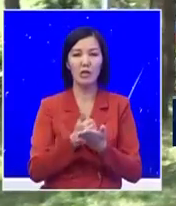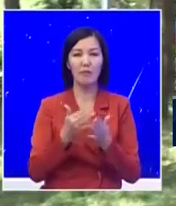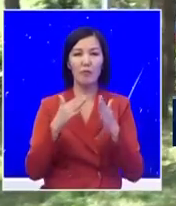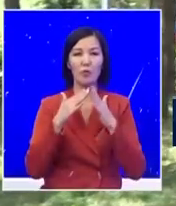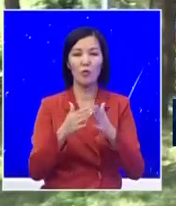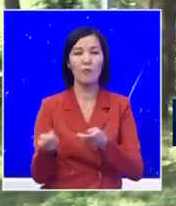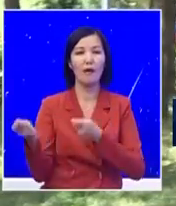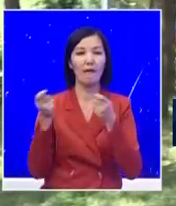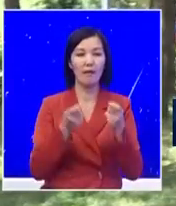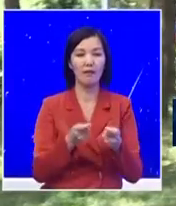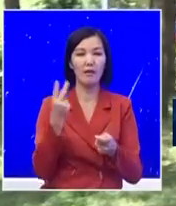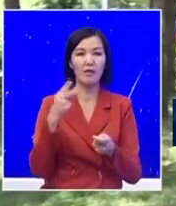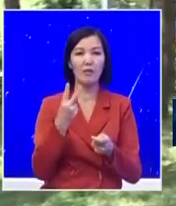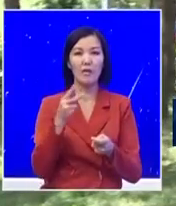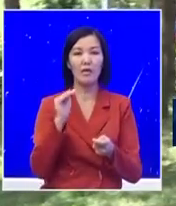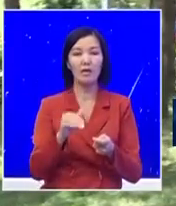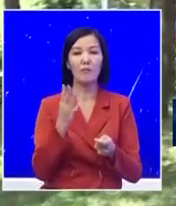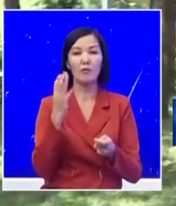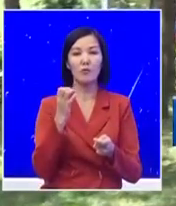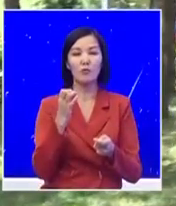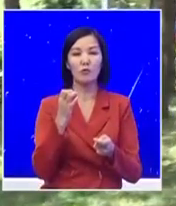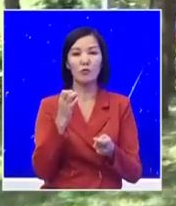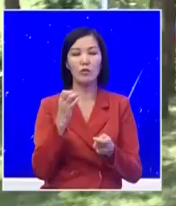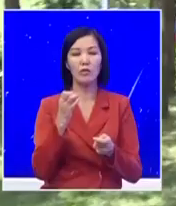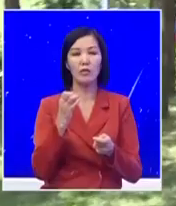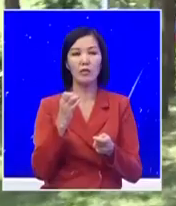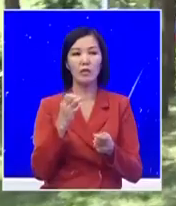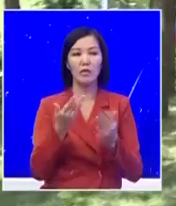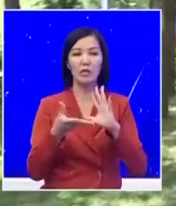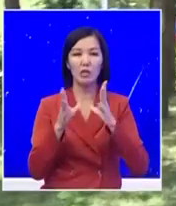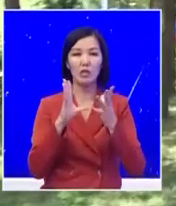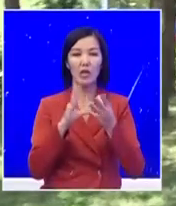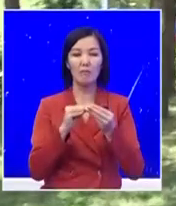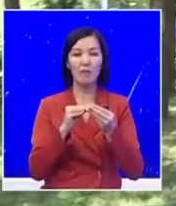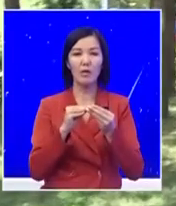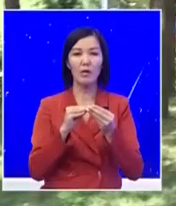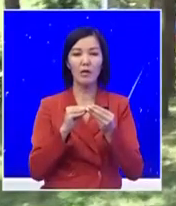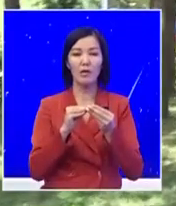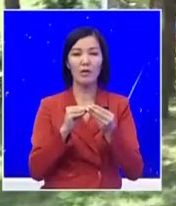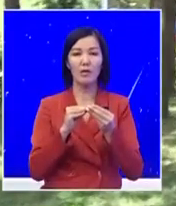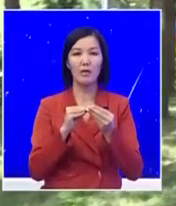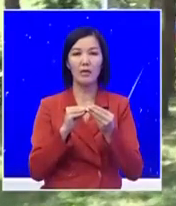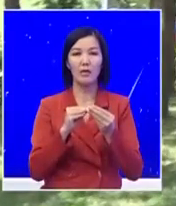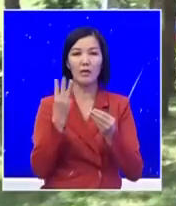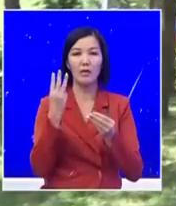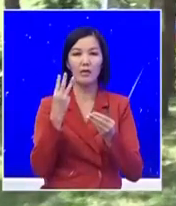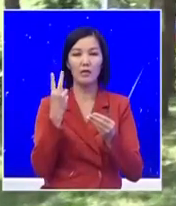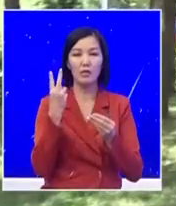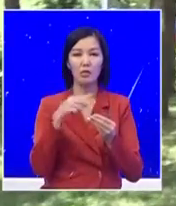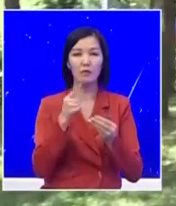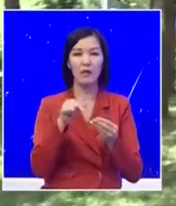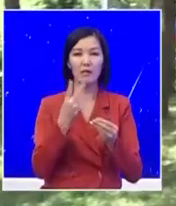қоймаларға құйылды. 22 400 тонна астық құйылып, жалпы өнімі 21 центнер